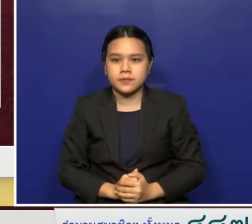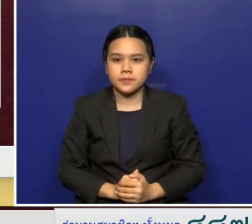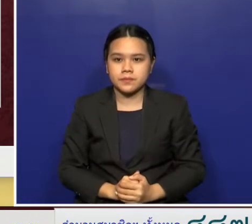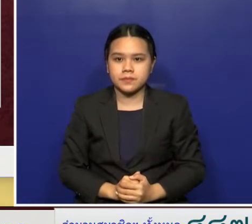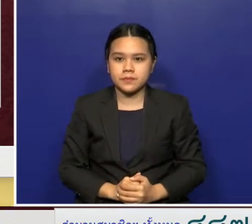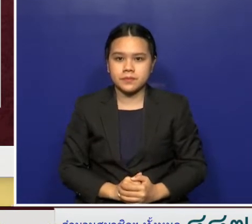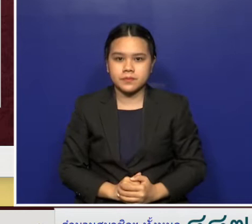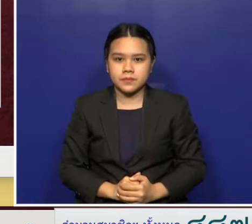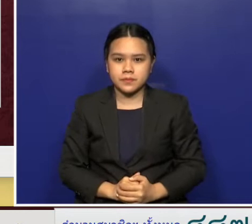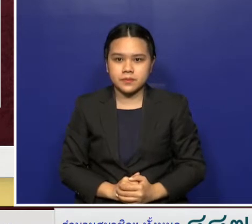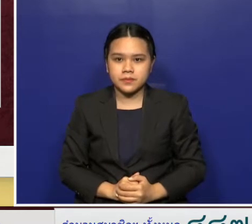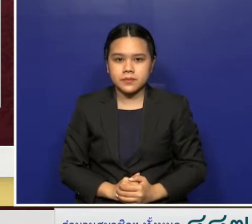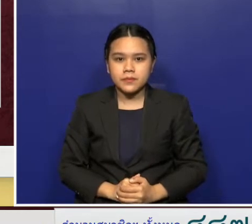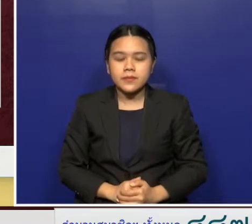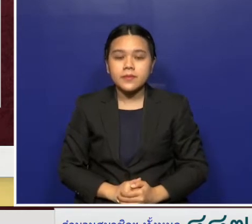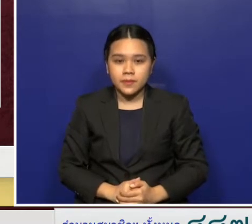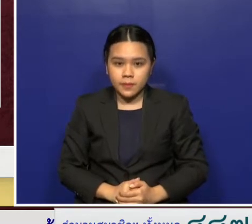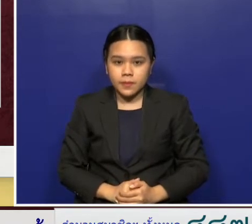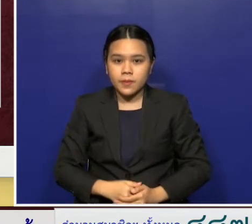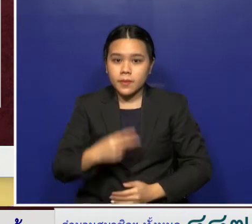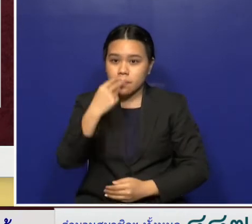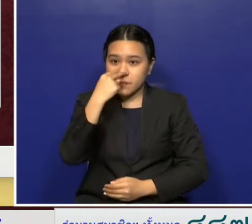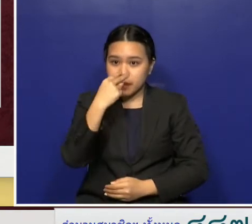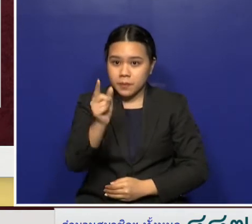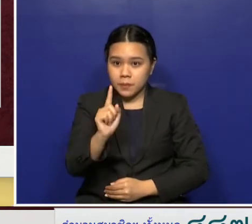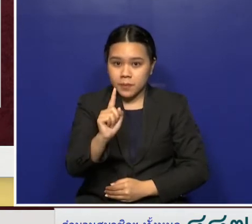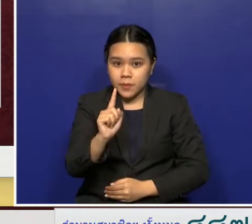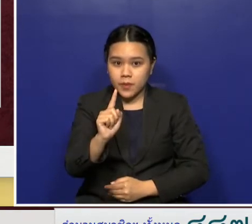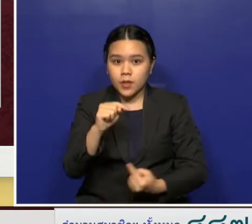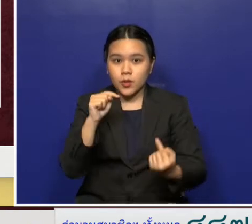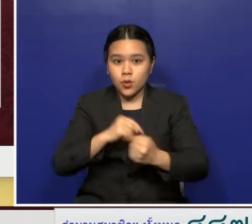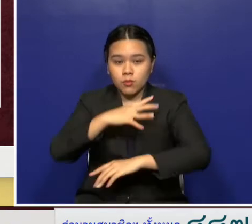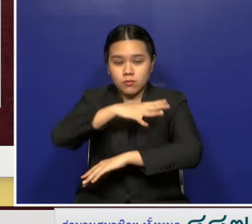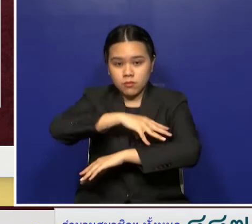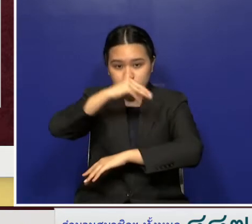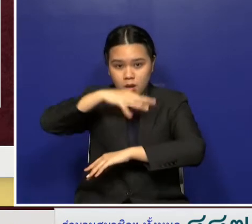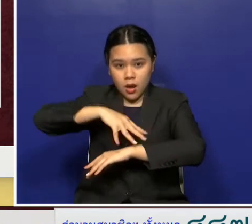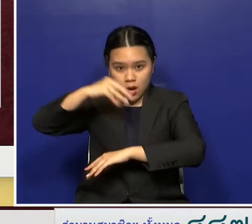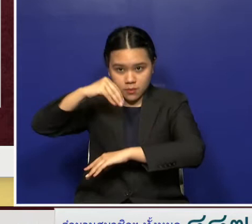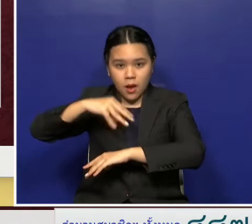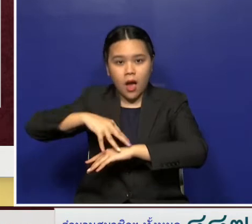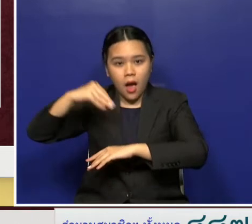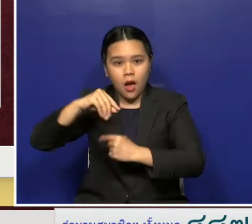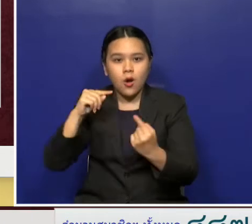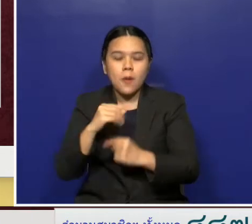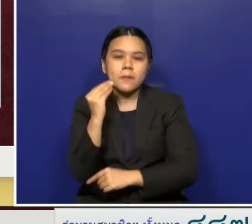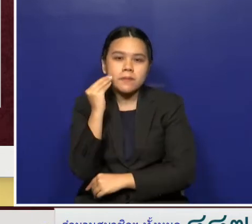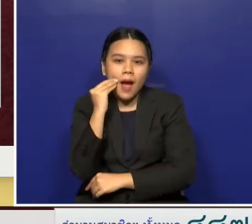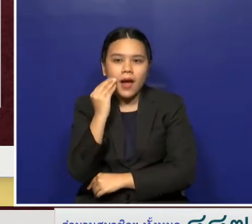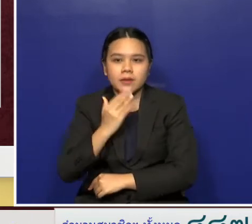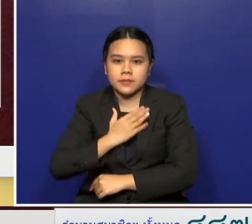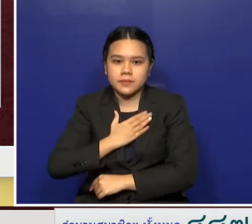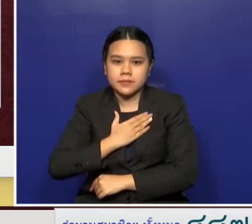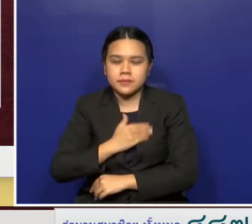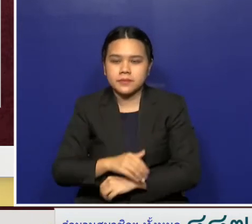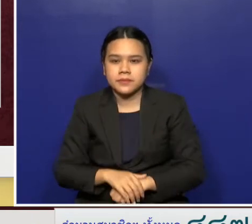ว่าสายจดตรนี้นั้นเี่ยเขาเรีกสำหัการสำหการคู่บ้านและจะมี